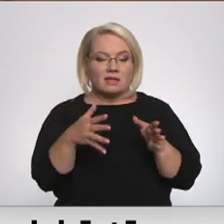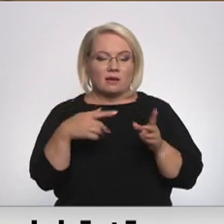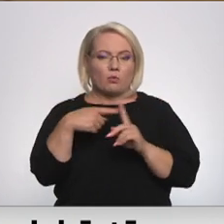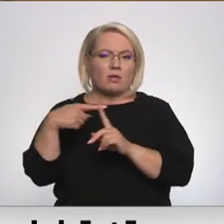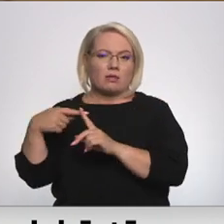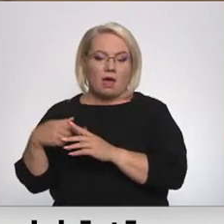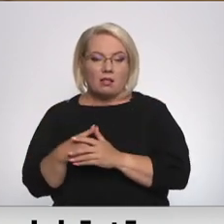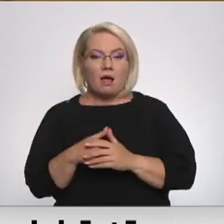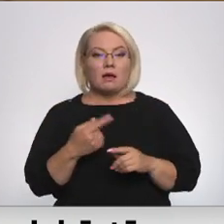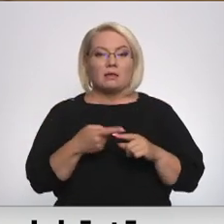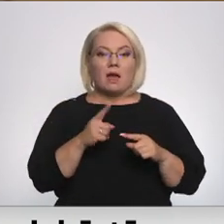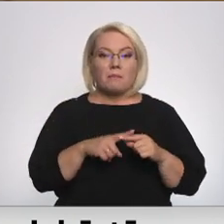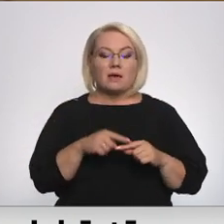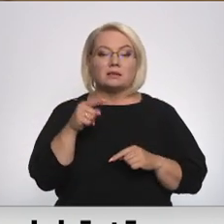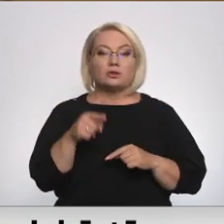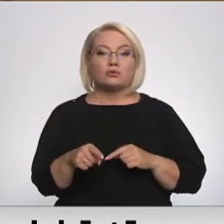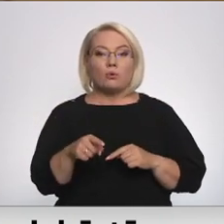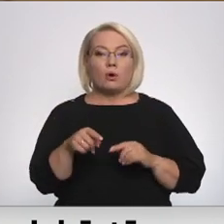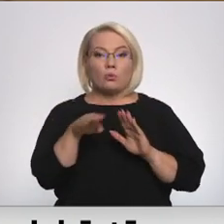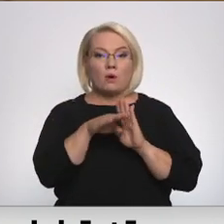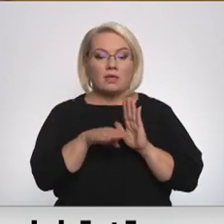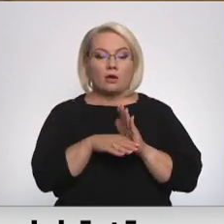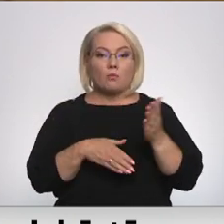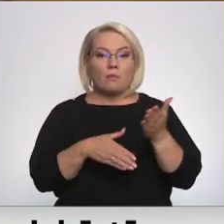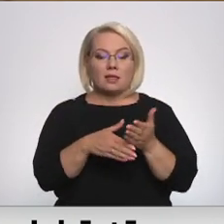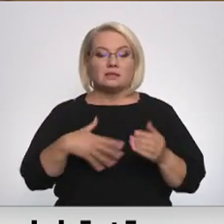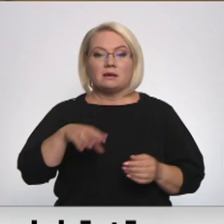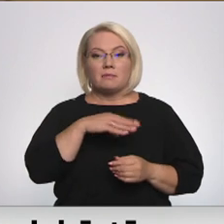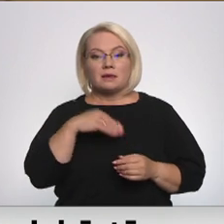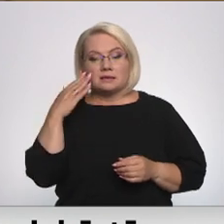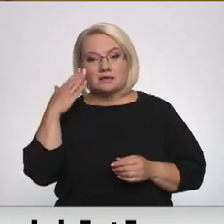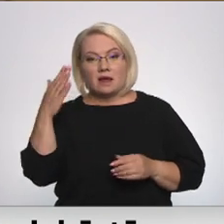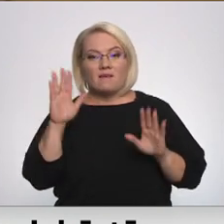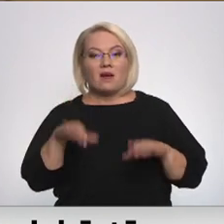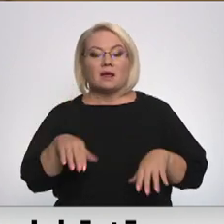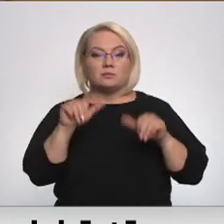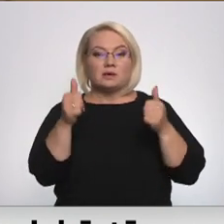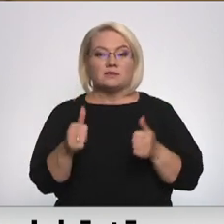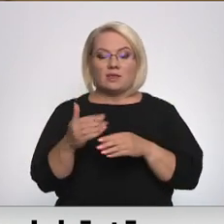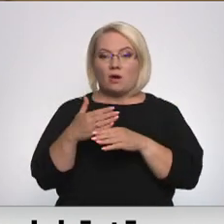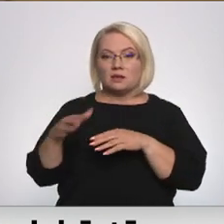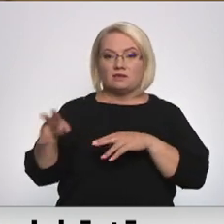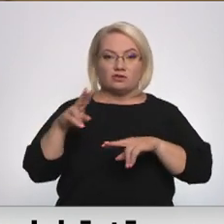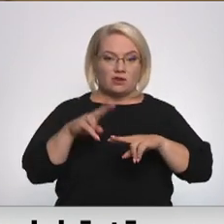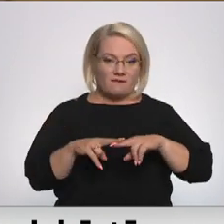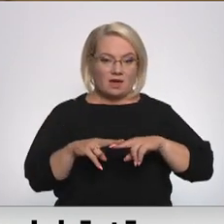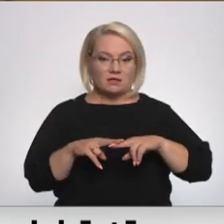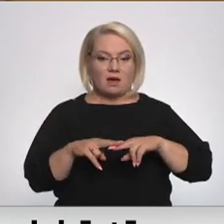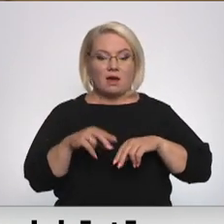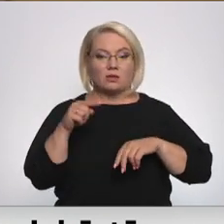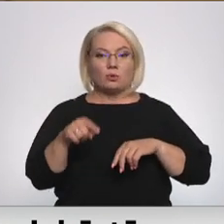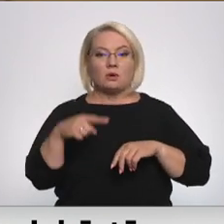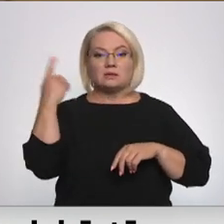tālāk, tāpēc ar šo noteikumu palīdzību mēs ceram, ka varēsim izveidot atsevišķā vietā šo